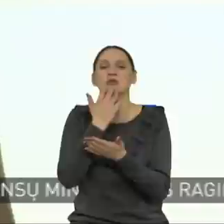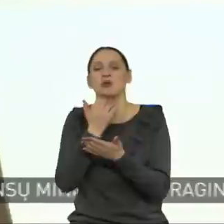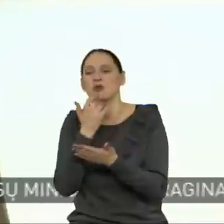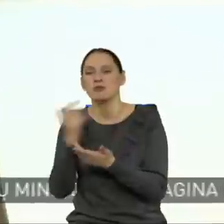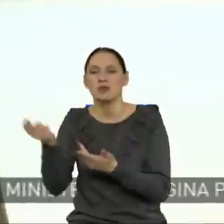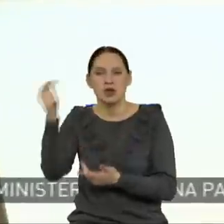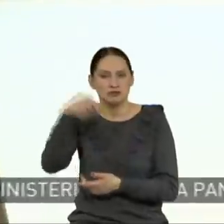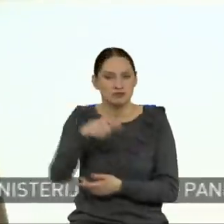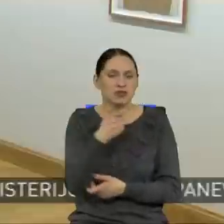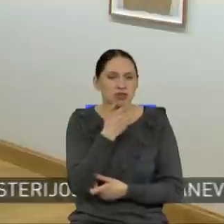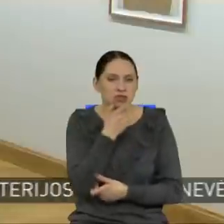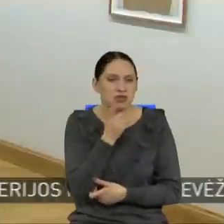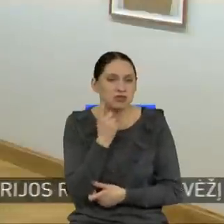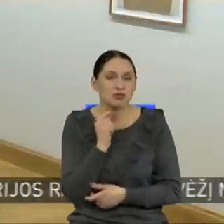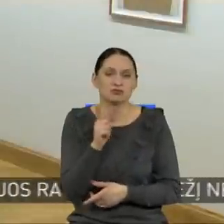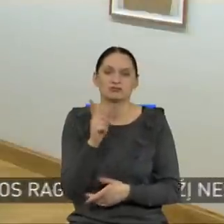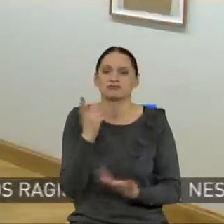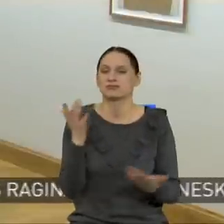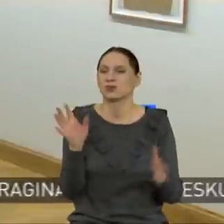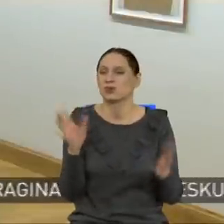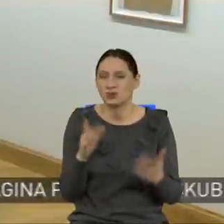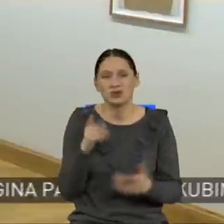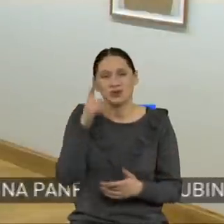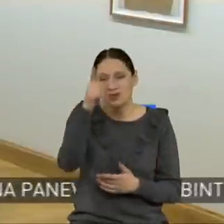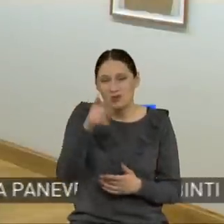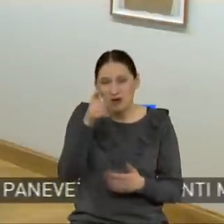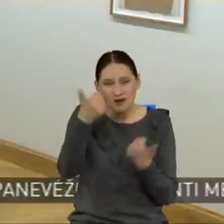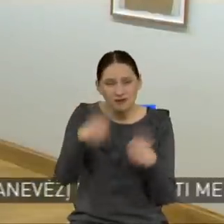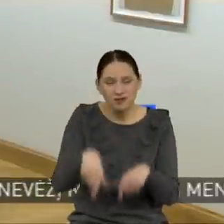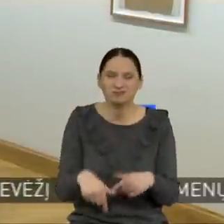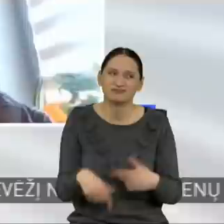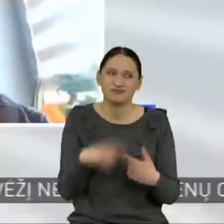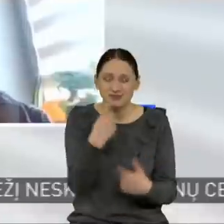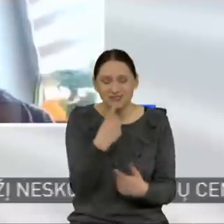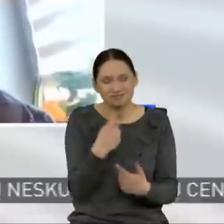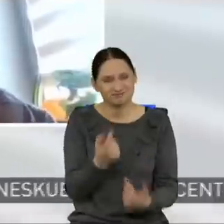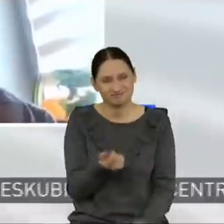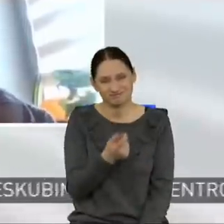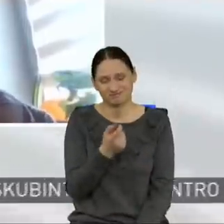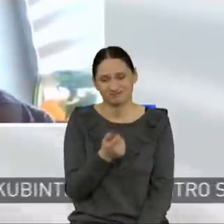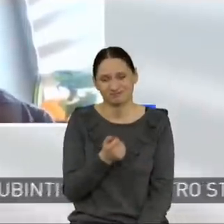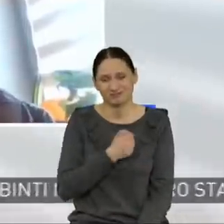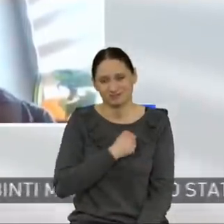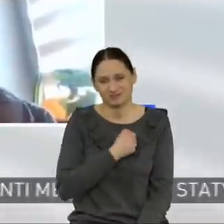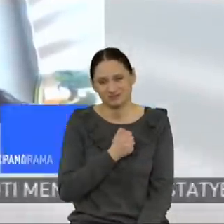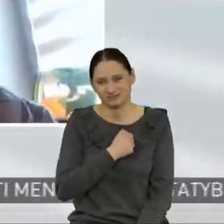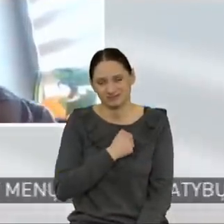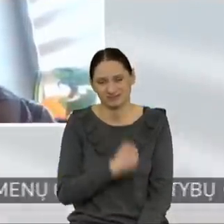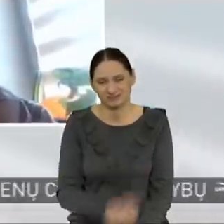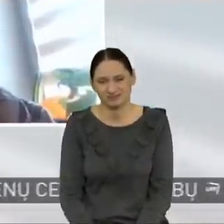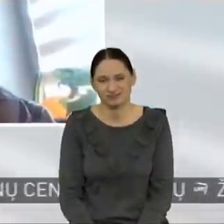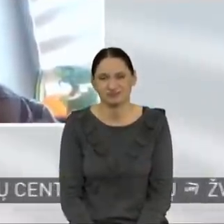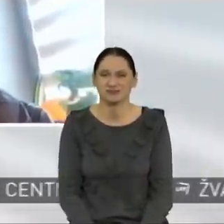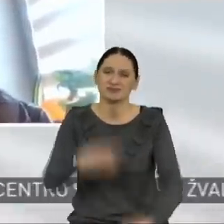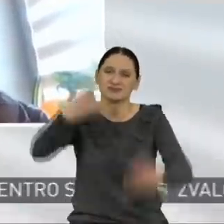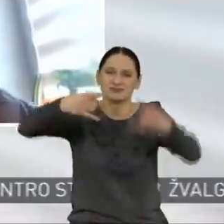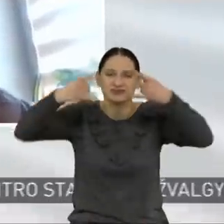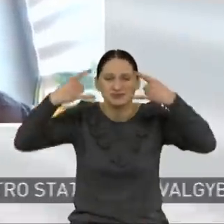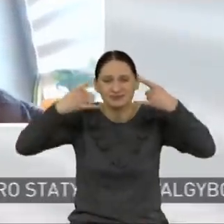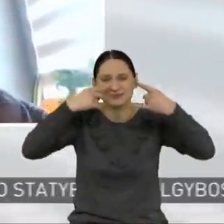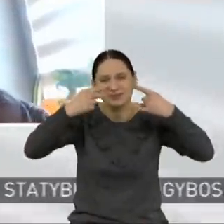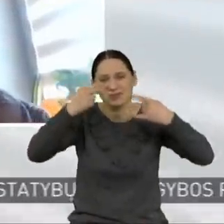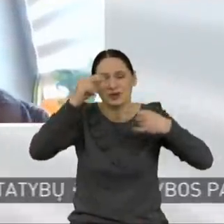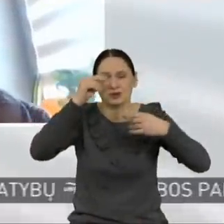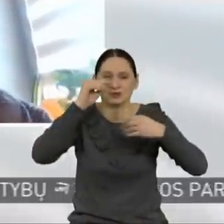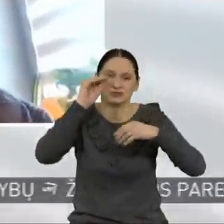apmaudu, jei renginius galėtų pristatyti tik nuotoliniu būdu. Žiūrėti kūrybą per ekrano vaizdą, man regis tas